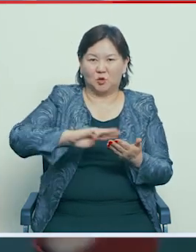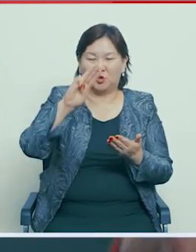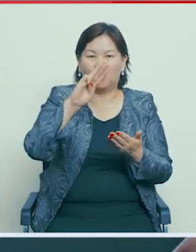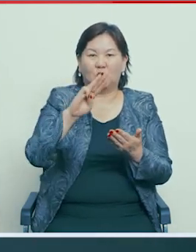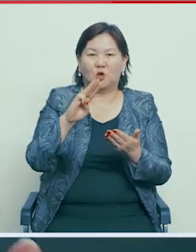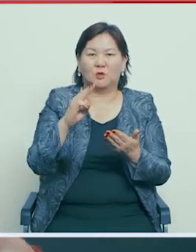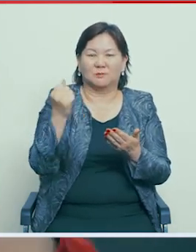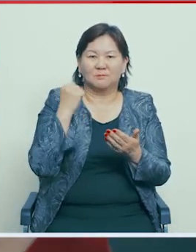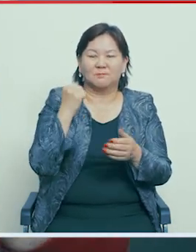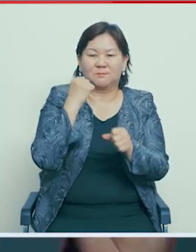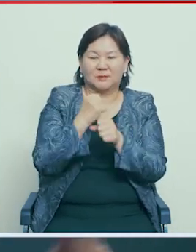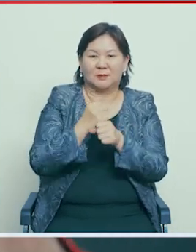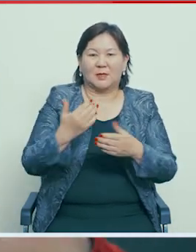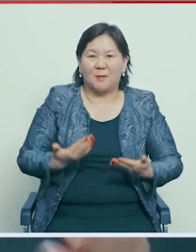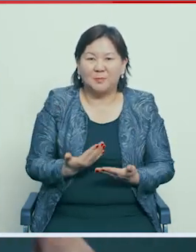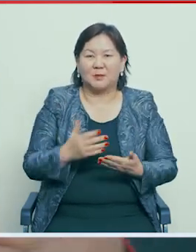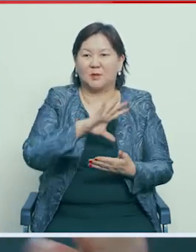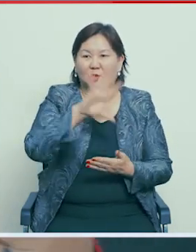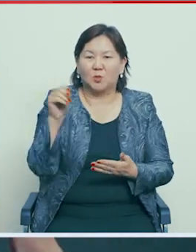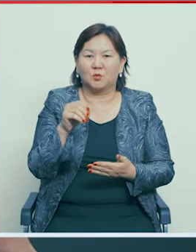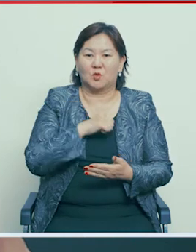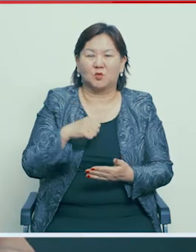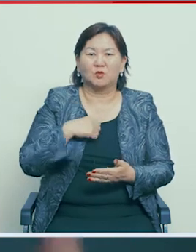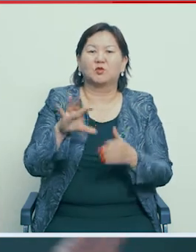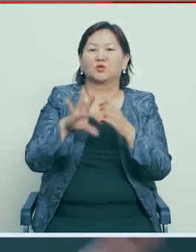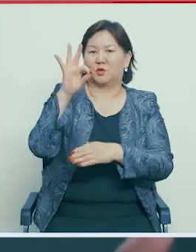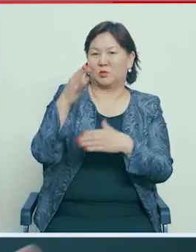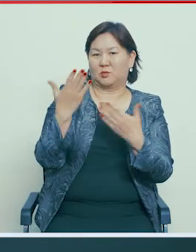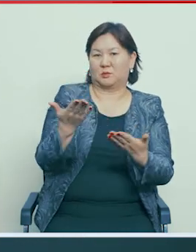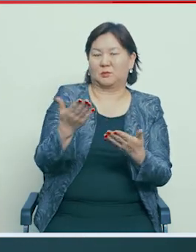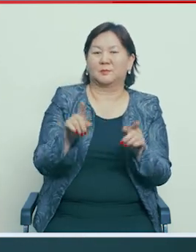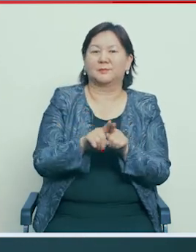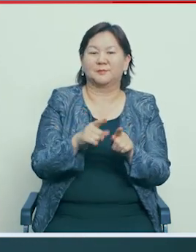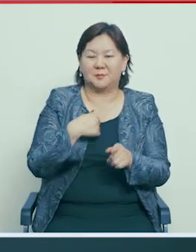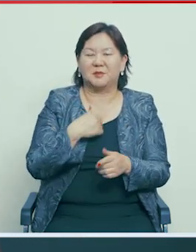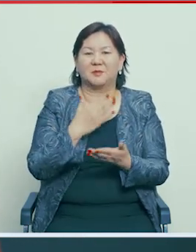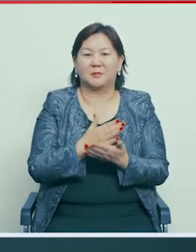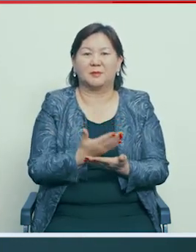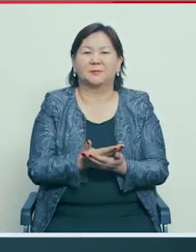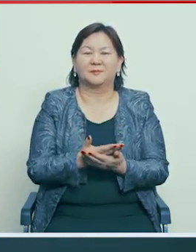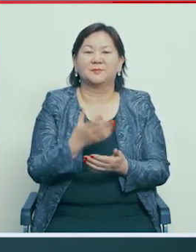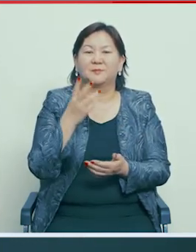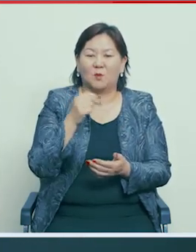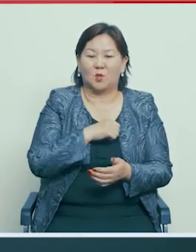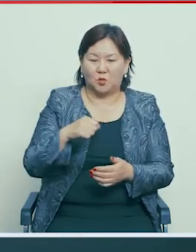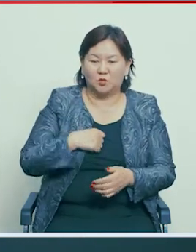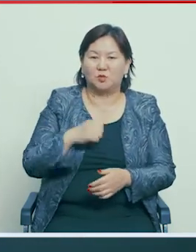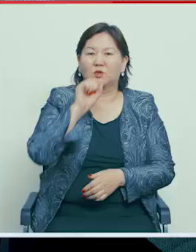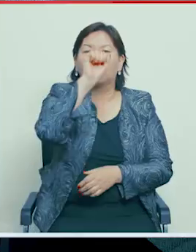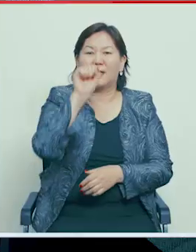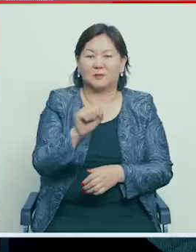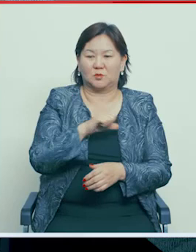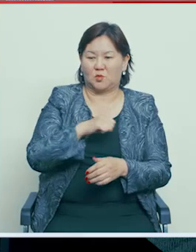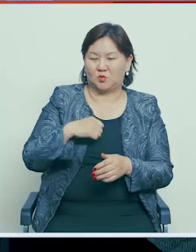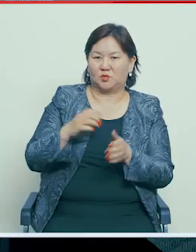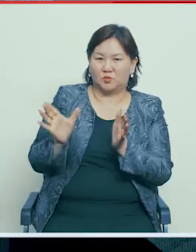одоо амьдрах уу те тэр хүмүүсийн өөрсдийнх нь сонголт яг л тэгж л үлдээдэг юм байна гэдэг. Тийм. Тэгээ өөрсдийн чинь асууд тийм